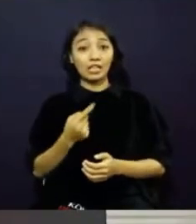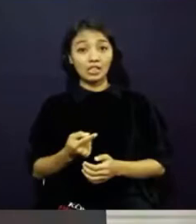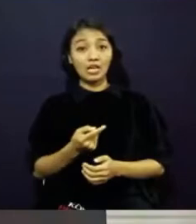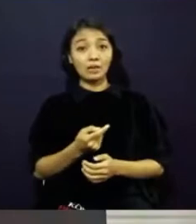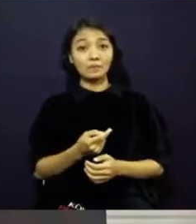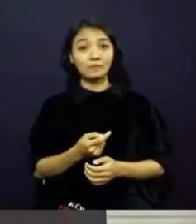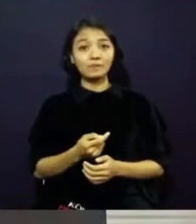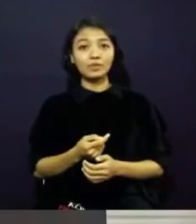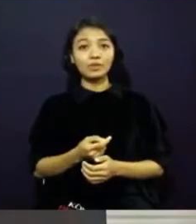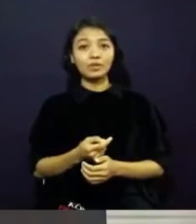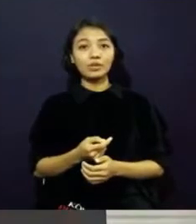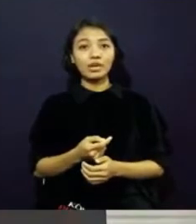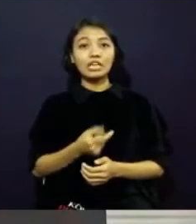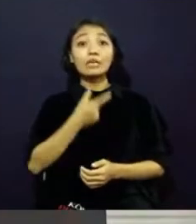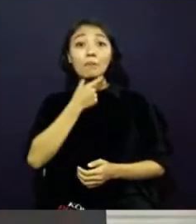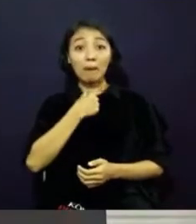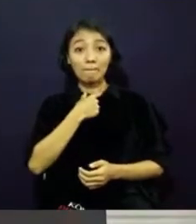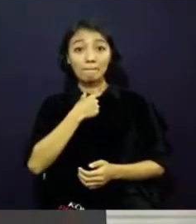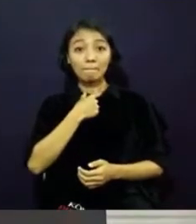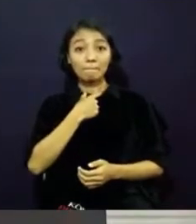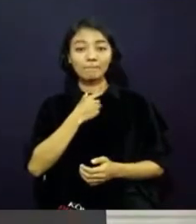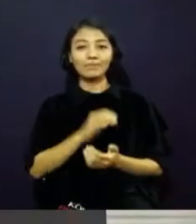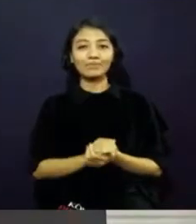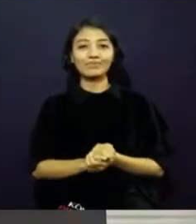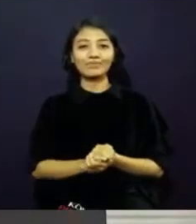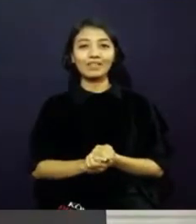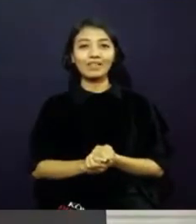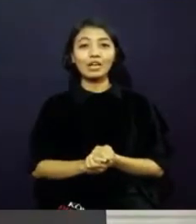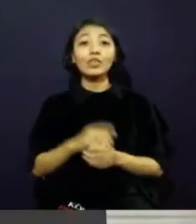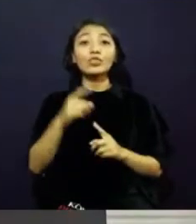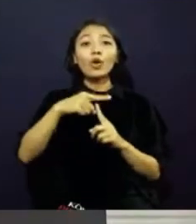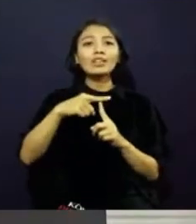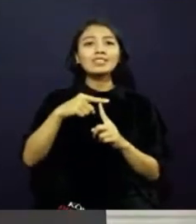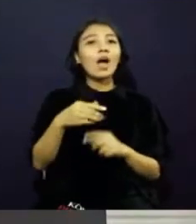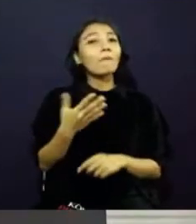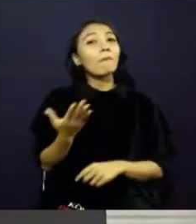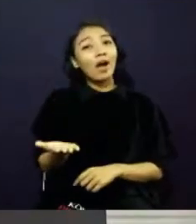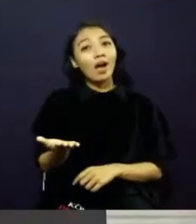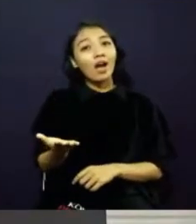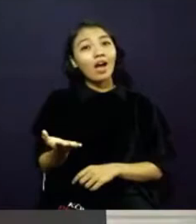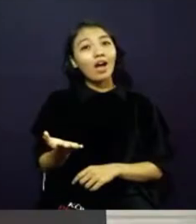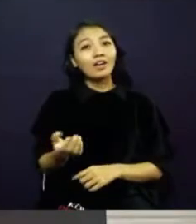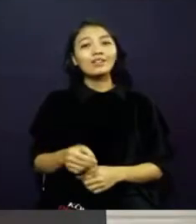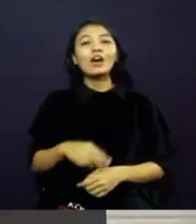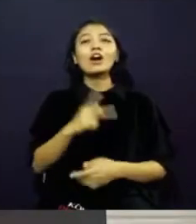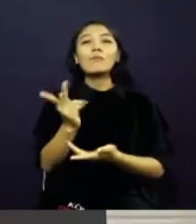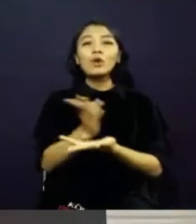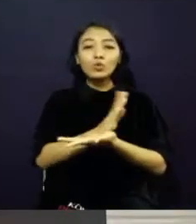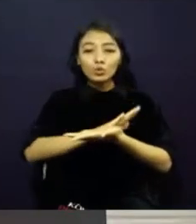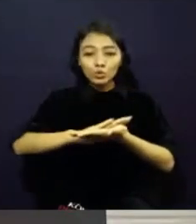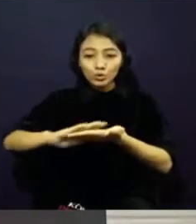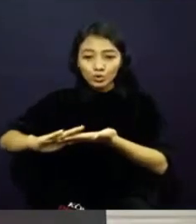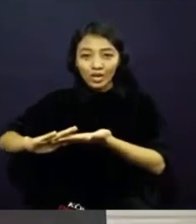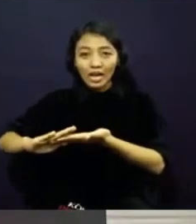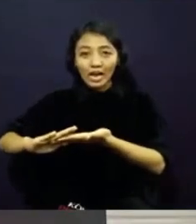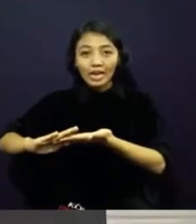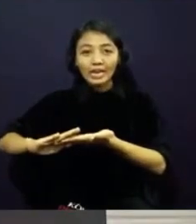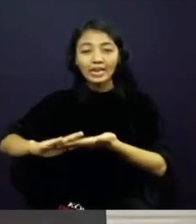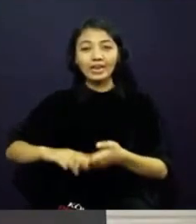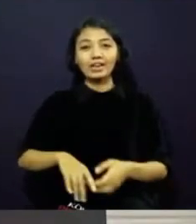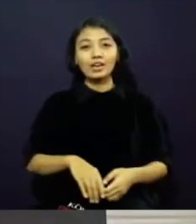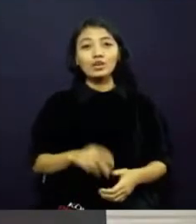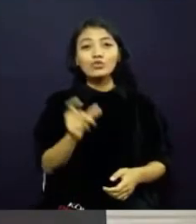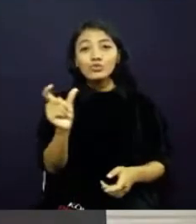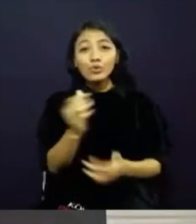para imam ialah tugas menguduskan melalui perayaan sakramen sakramen